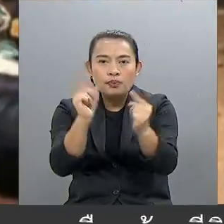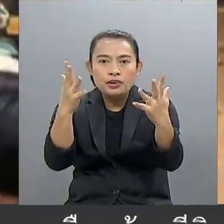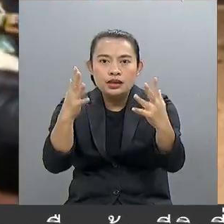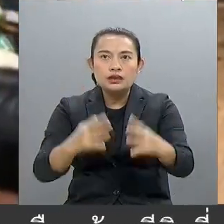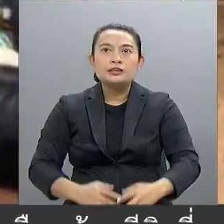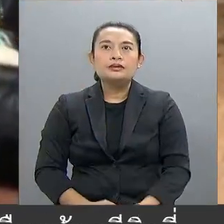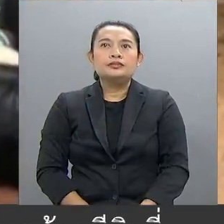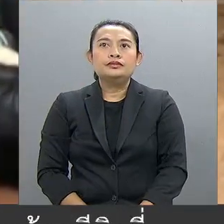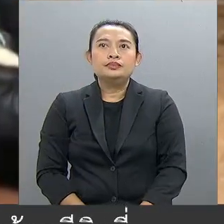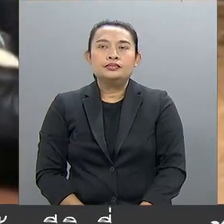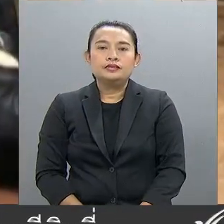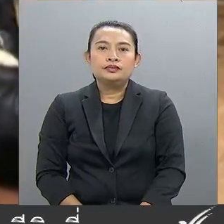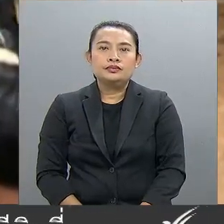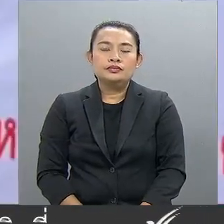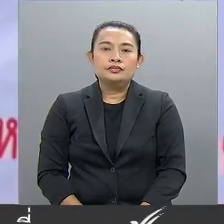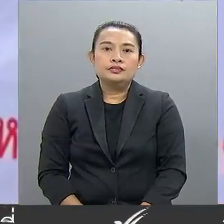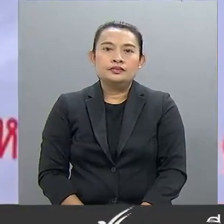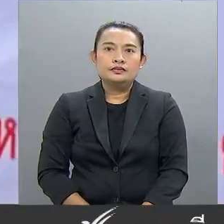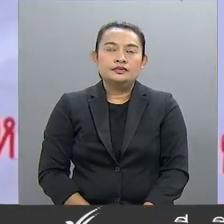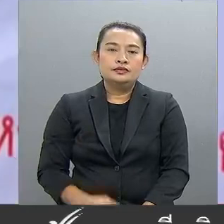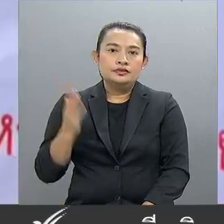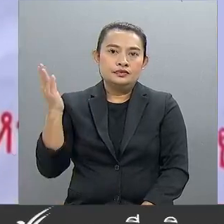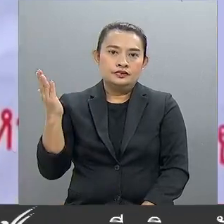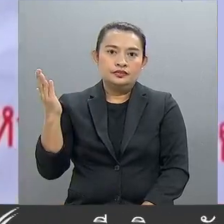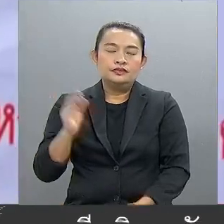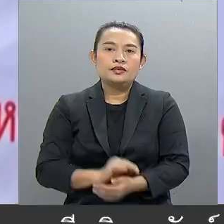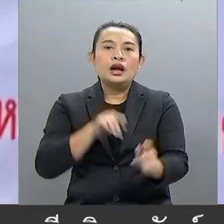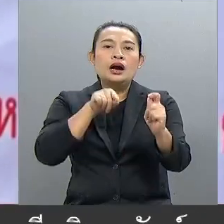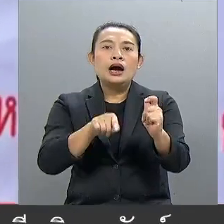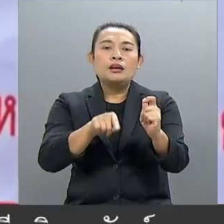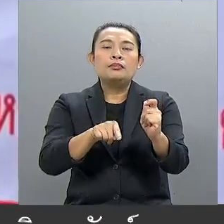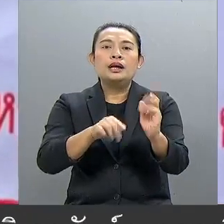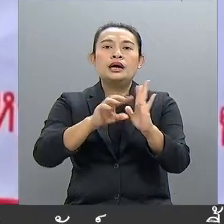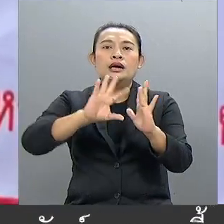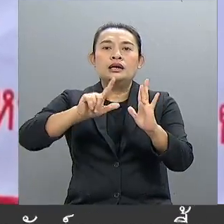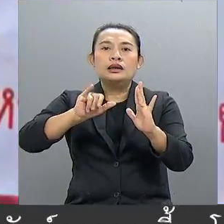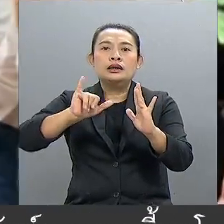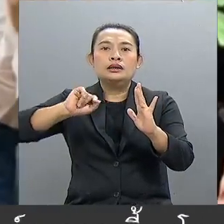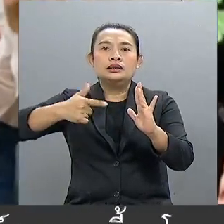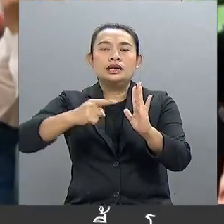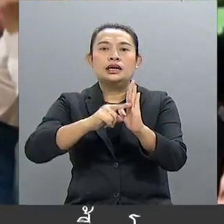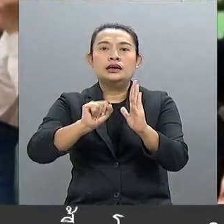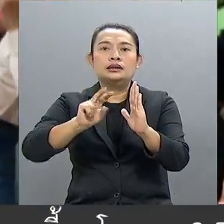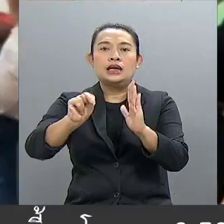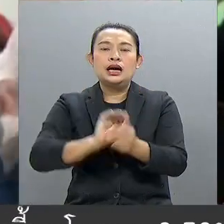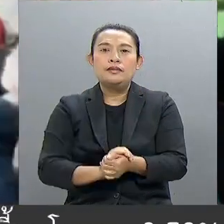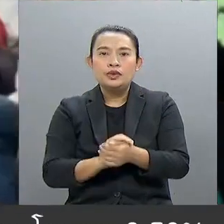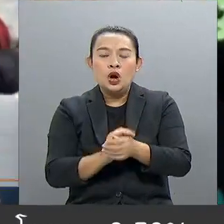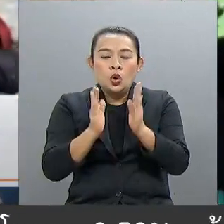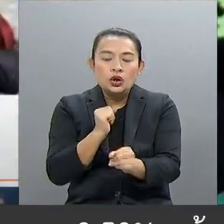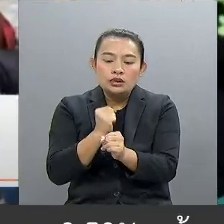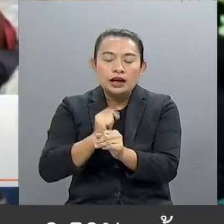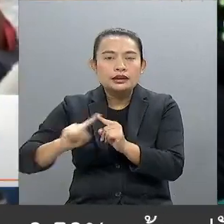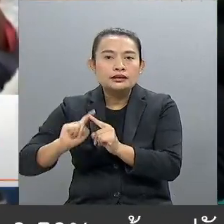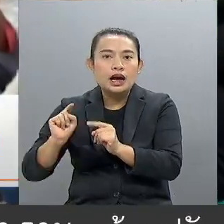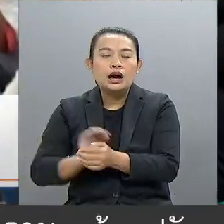นายประกรณ์สุริวันในอำเภอเชียงแสนค่ะระดมกำลังเจ้าหน้าที่ฝ่ายปกครองชาวบ้านอาสาทหารตำรวจป่าไม้กู้ภัยกว่า300น